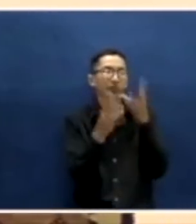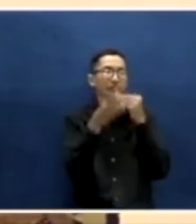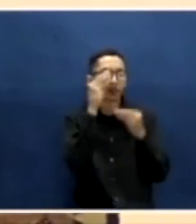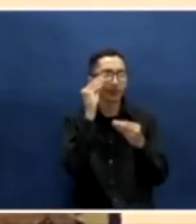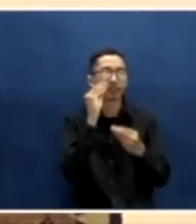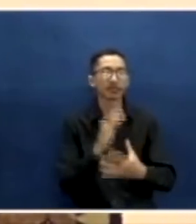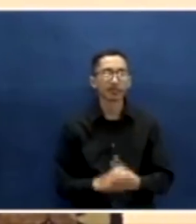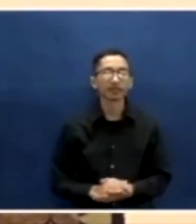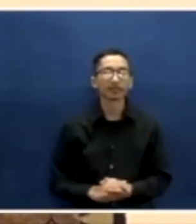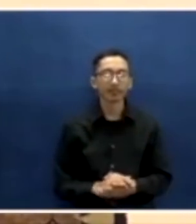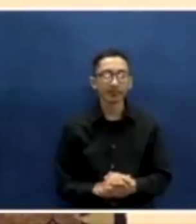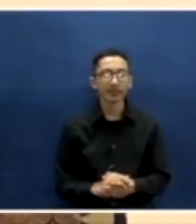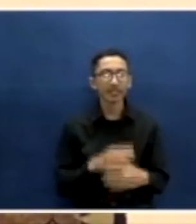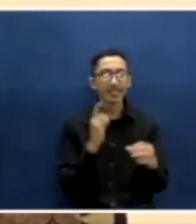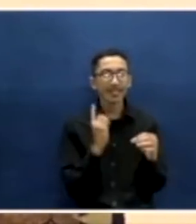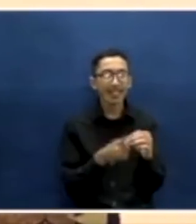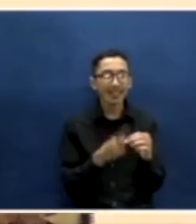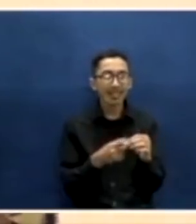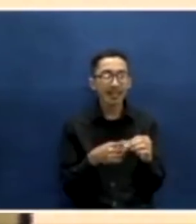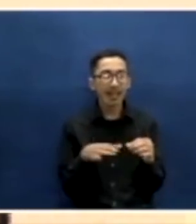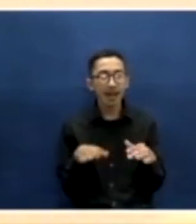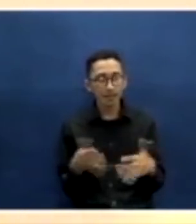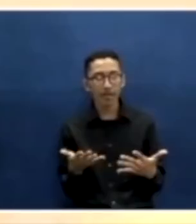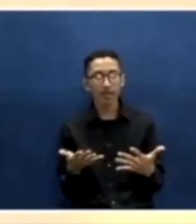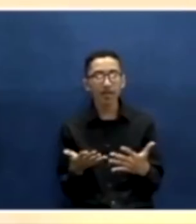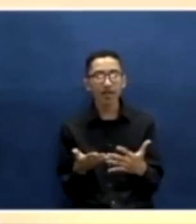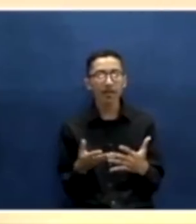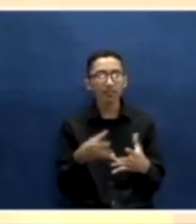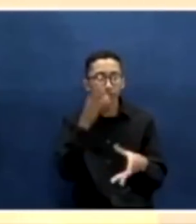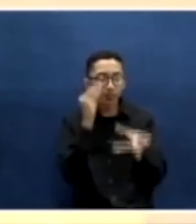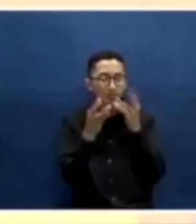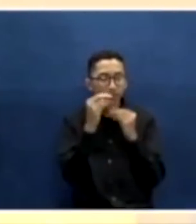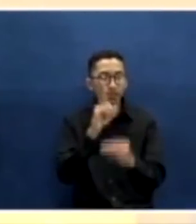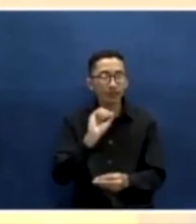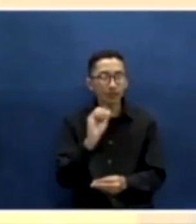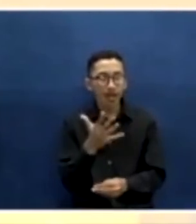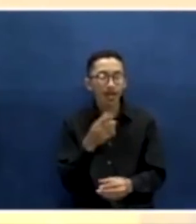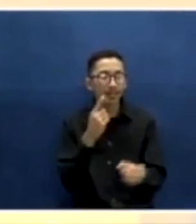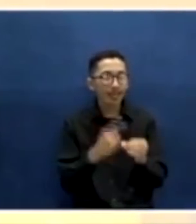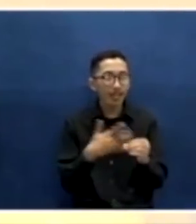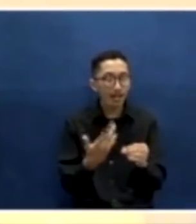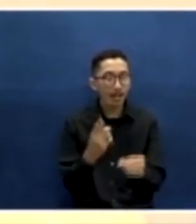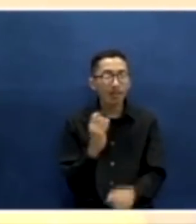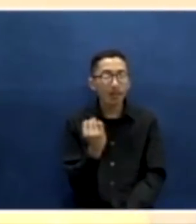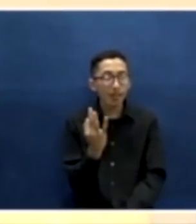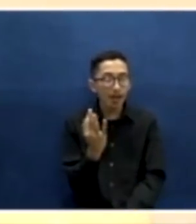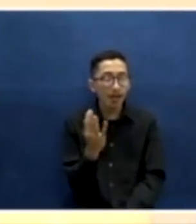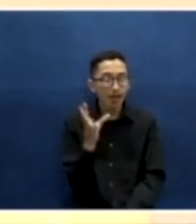para sahabat inti dari semua hadits yang pernah disampaikan oleh Rasulullah dengan lisannya yang mulia itu intinya itu ada berapa